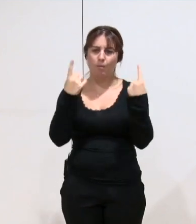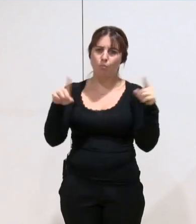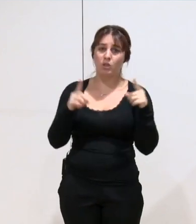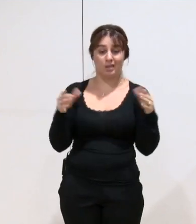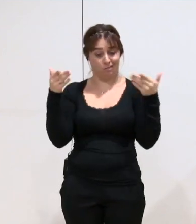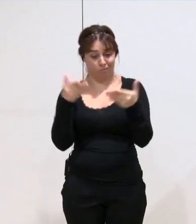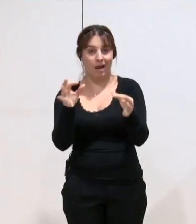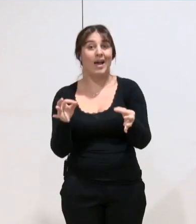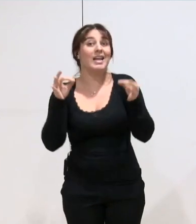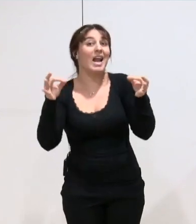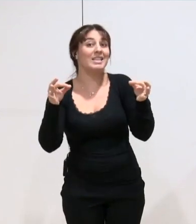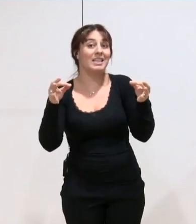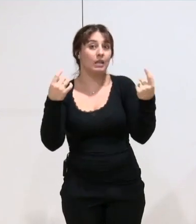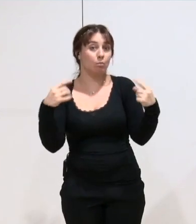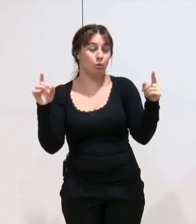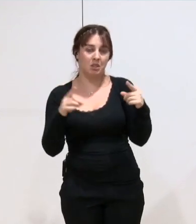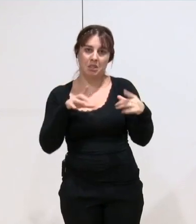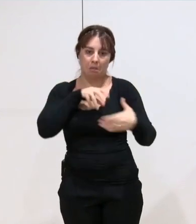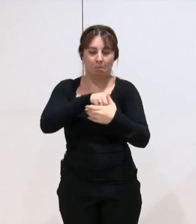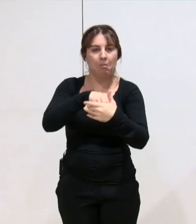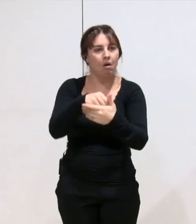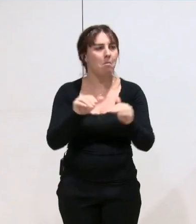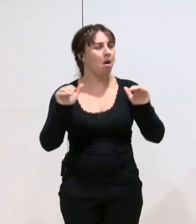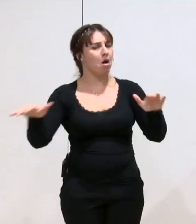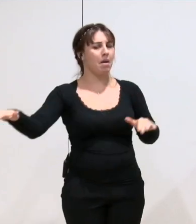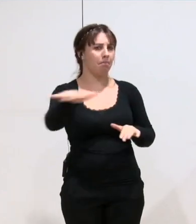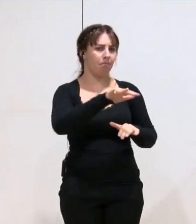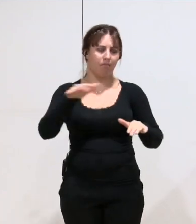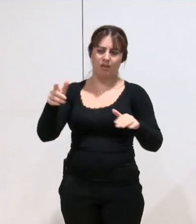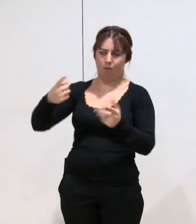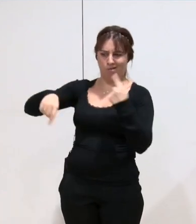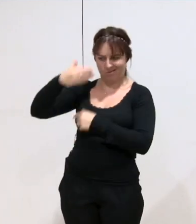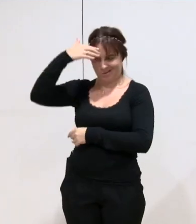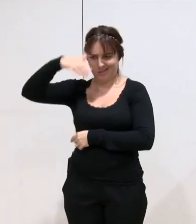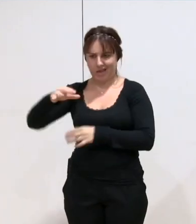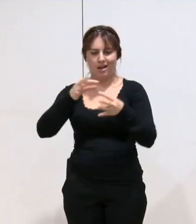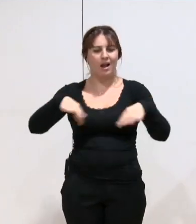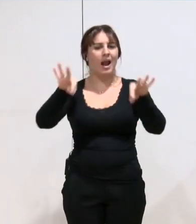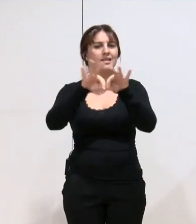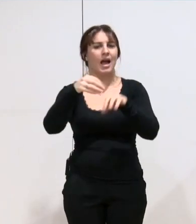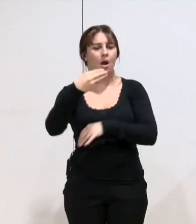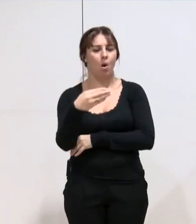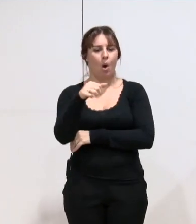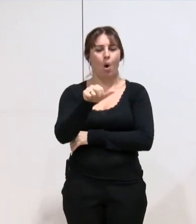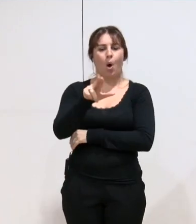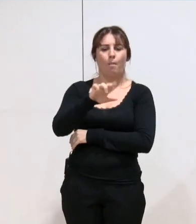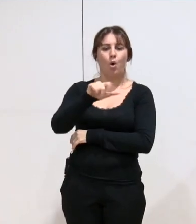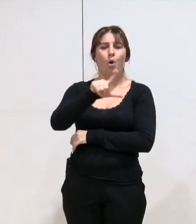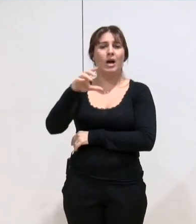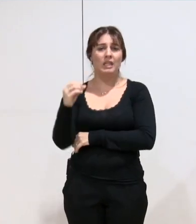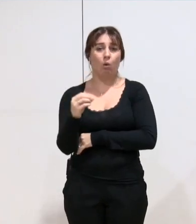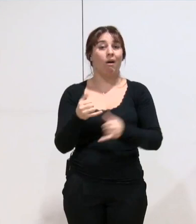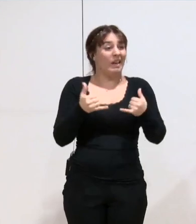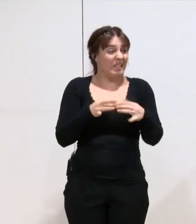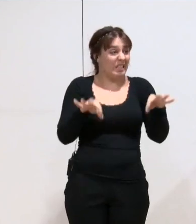classique en particulier. Mais je crois qu'il faudrait quand même que les gens sachent bien ce qu'est la salle Morillo. C'est une salle qui est nettement plus petite